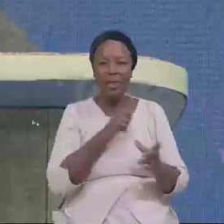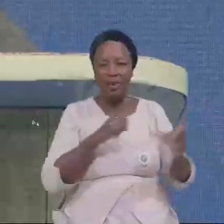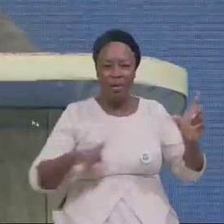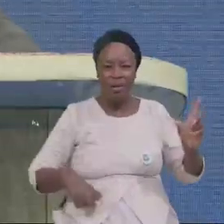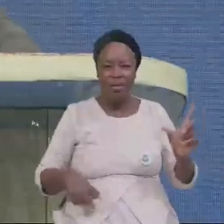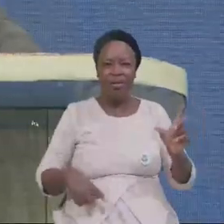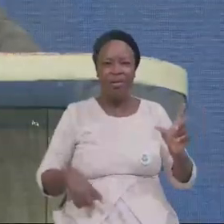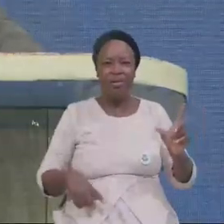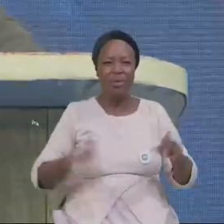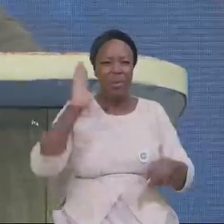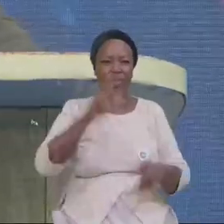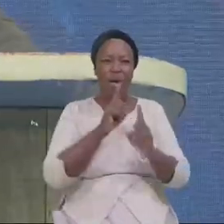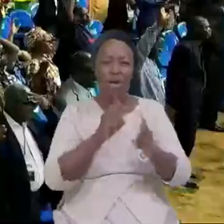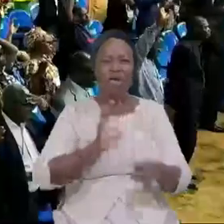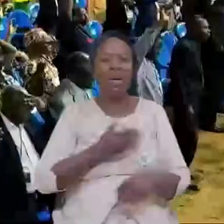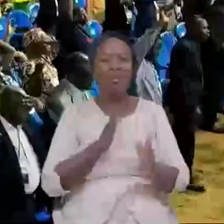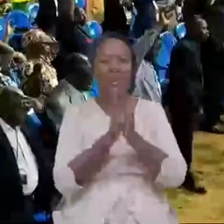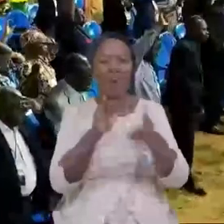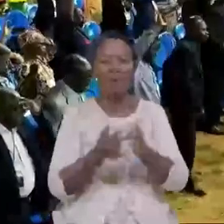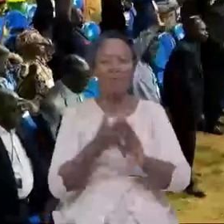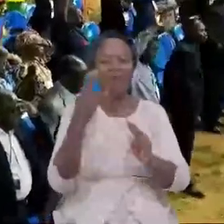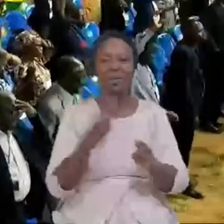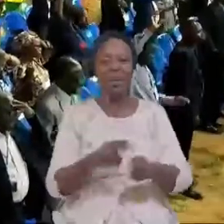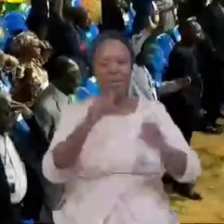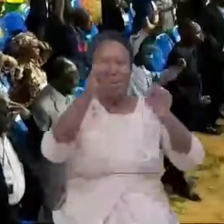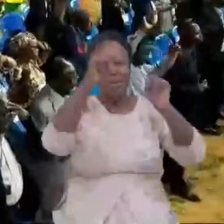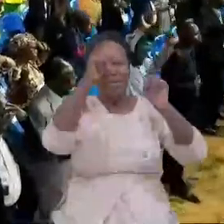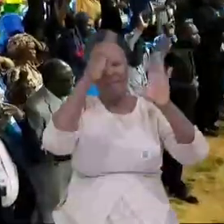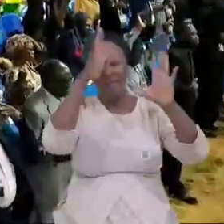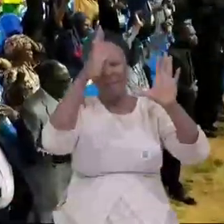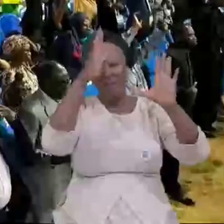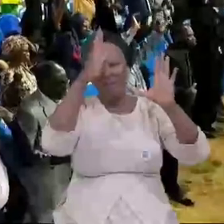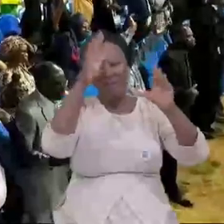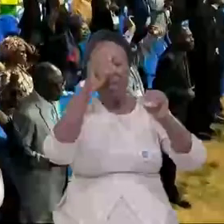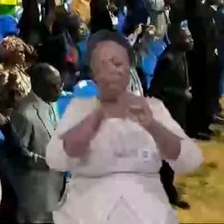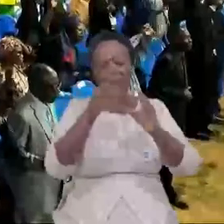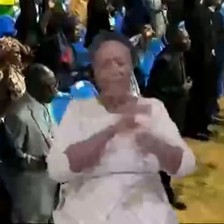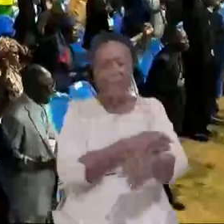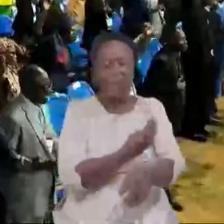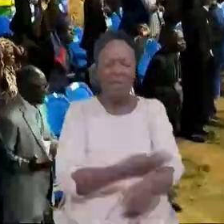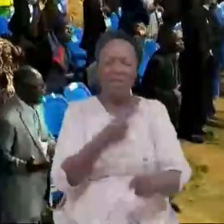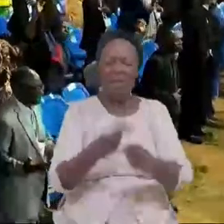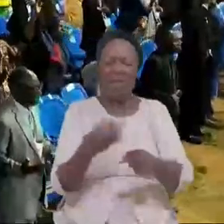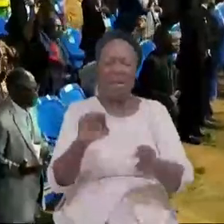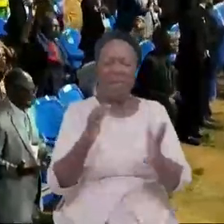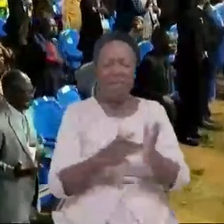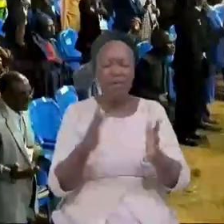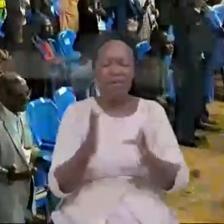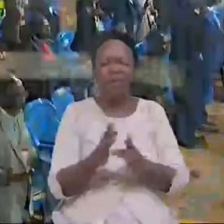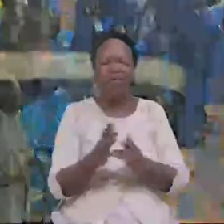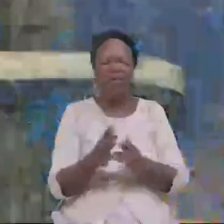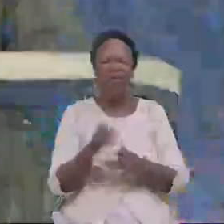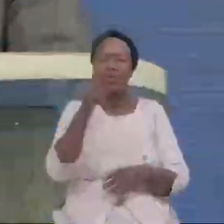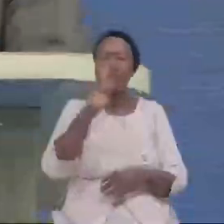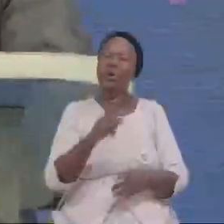Le Seigneur va exaucer nos prières. Père, au nom puissant de Jésus, tu es